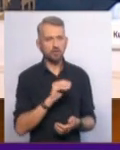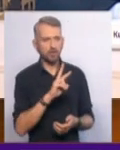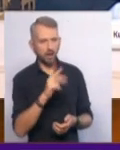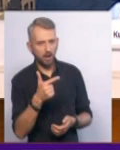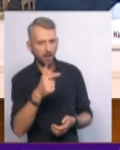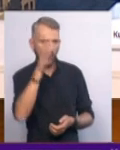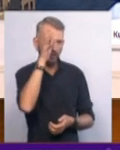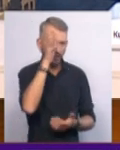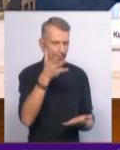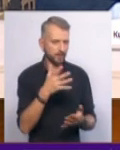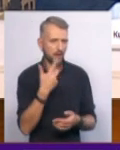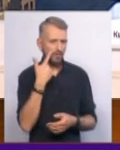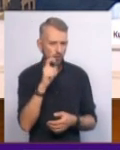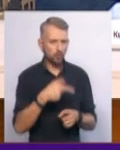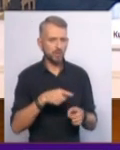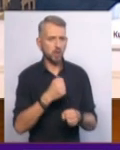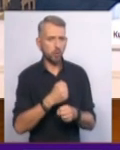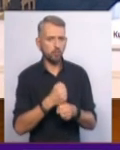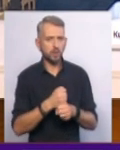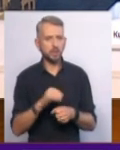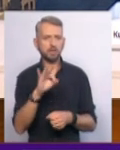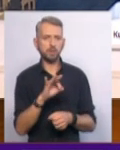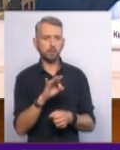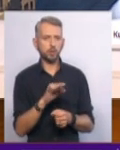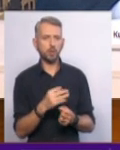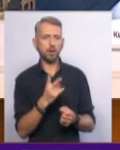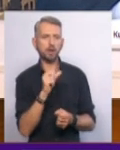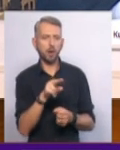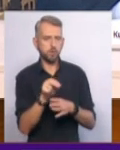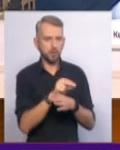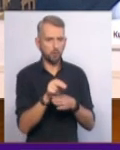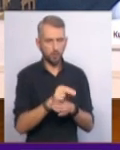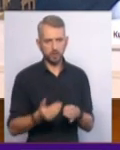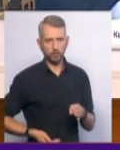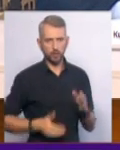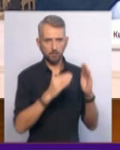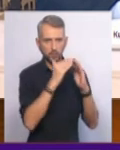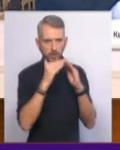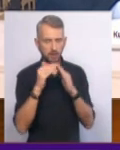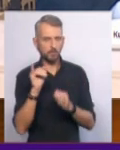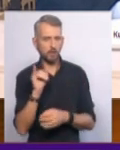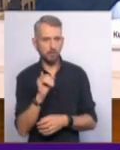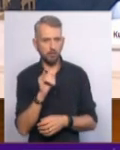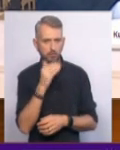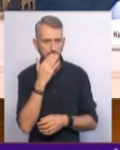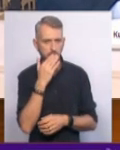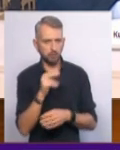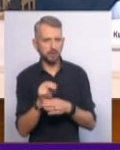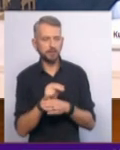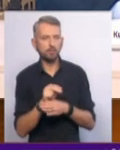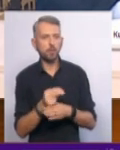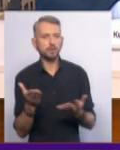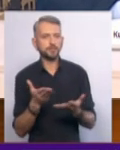В основному це роботи з приводу капітальних ремонтів в житлових будинках і ремонти, які